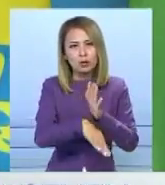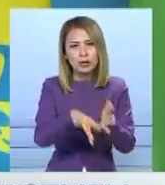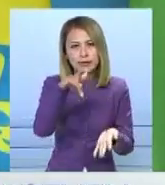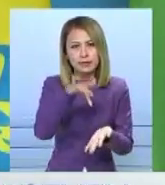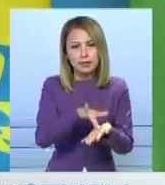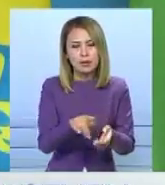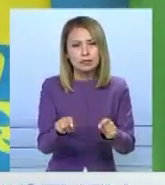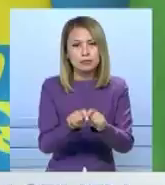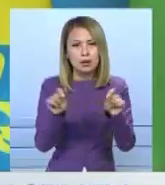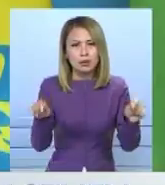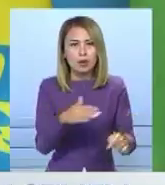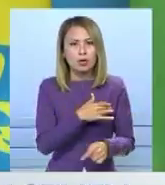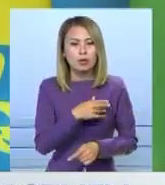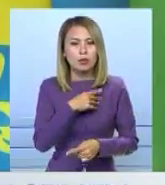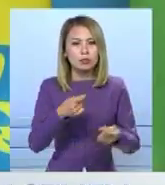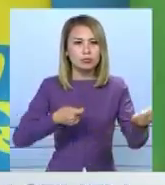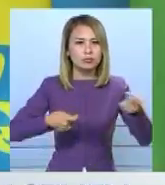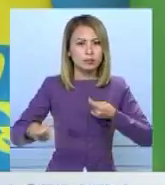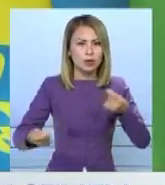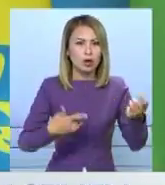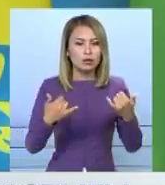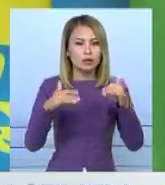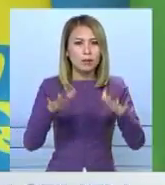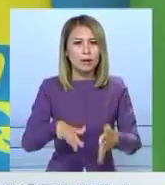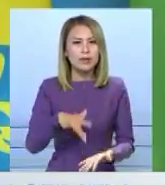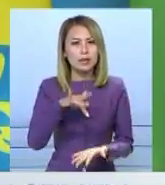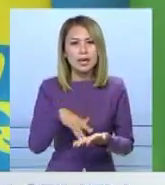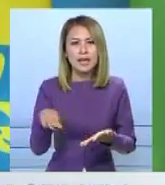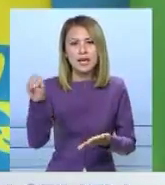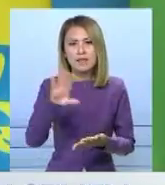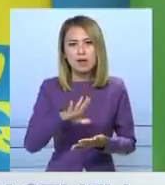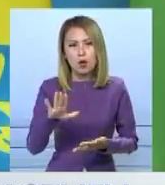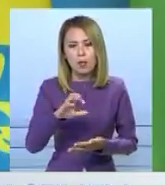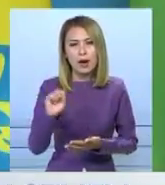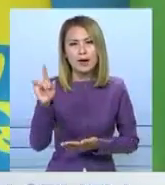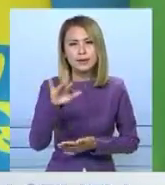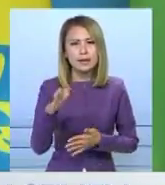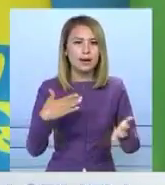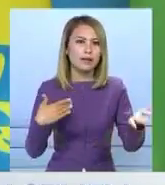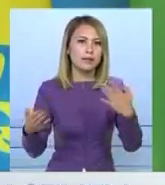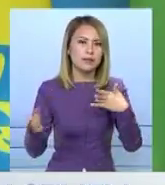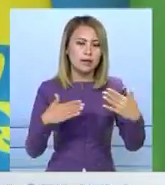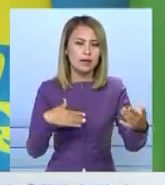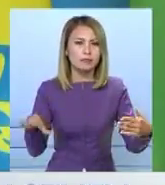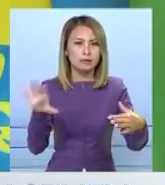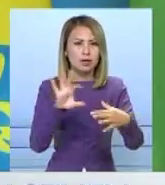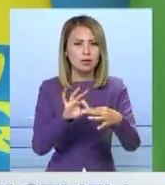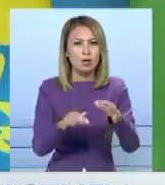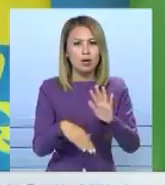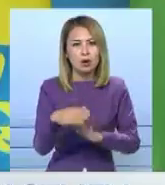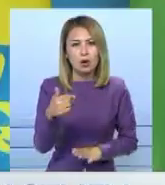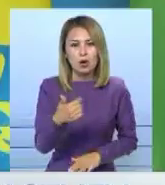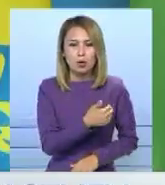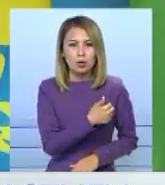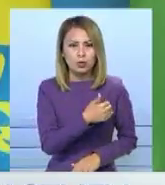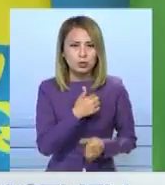шығыс одағына басшылық етеді. Бұл аралықта орталық Еуропа мен орталық Азия арасында тығыз ынтымақтастық орнатқымыз келеді.